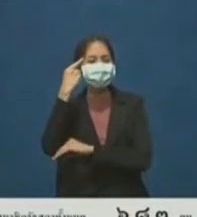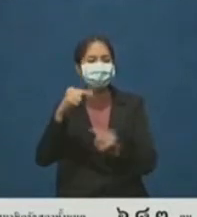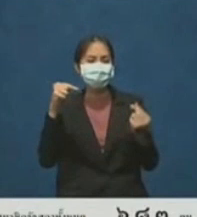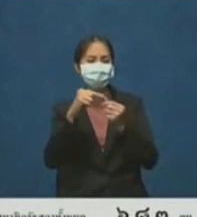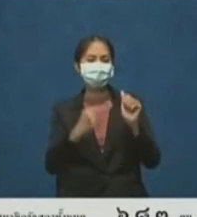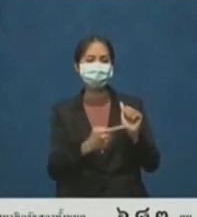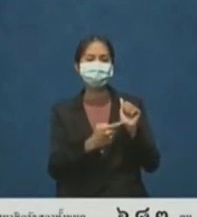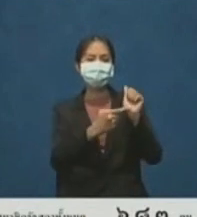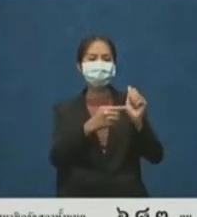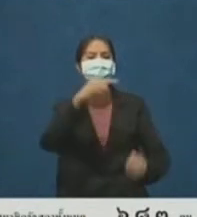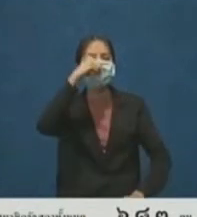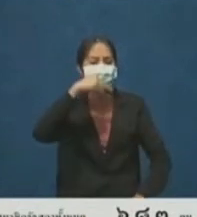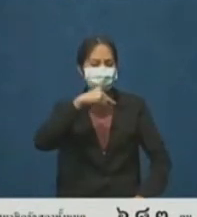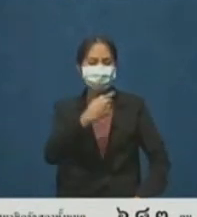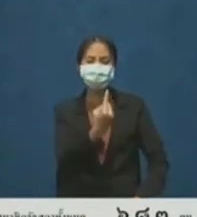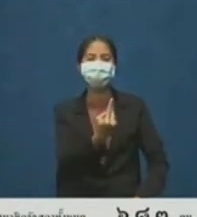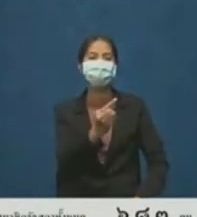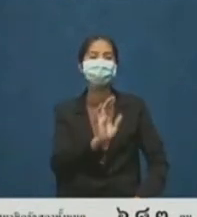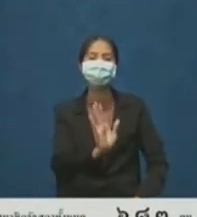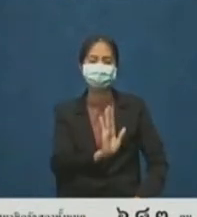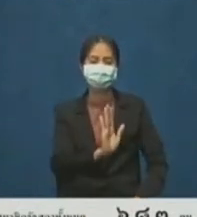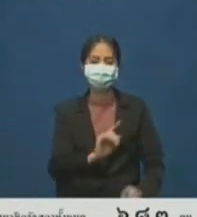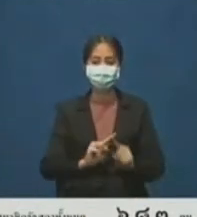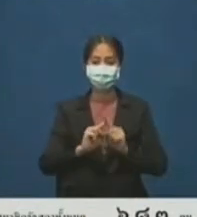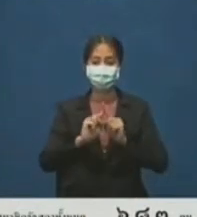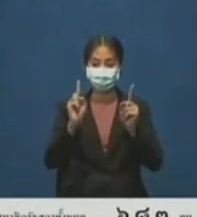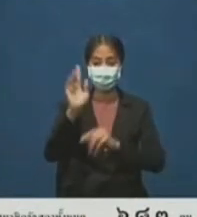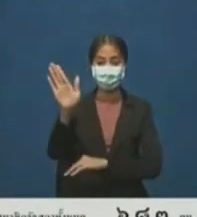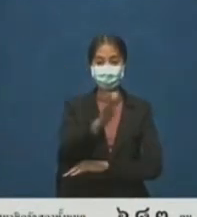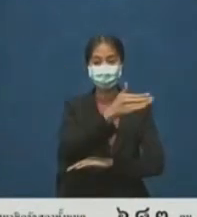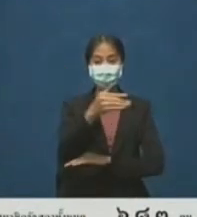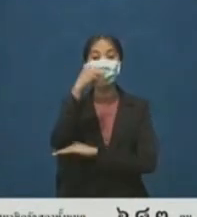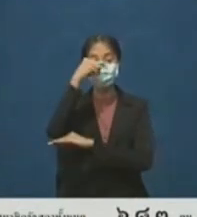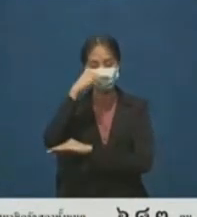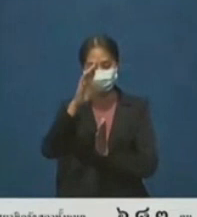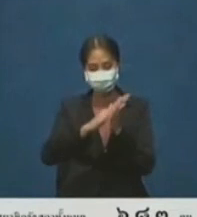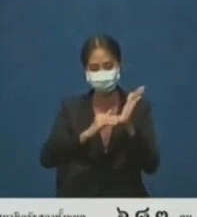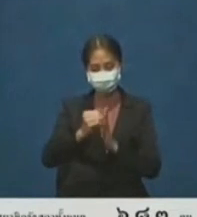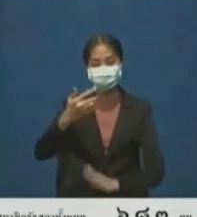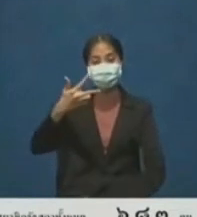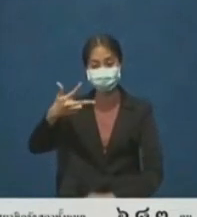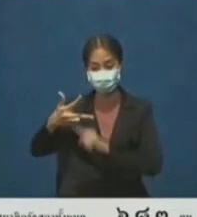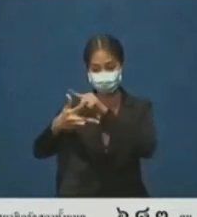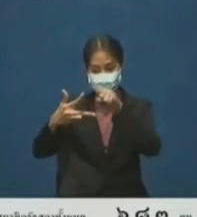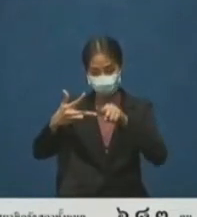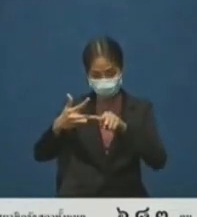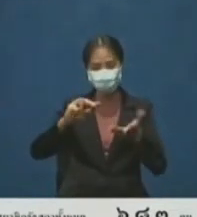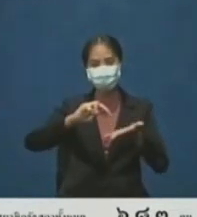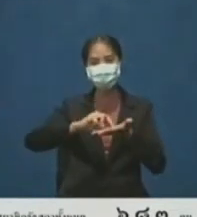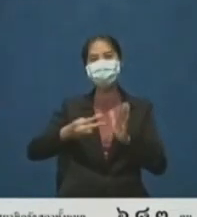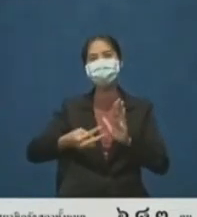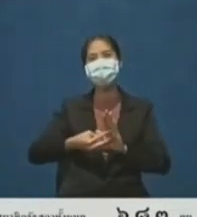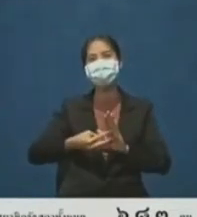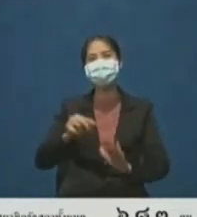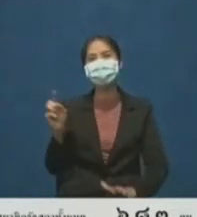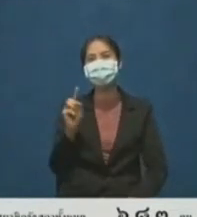ไม่ใช่เพียงแสดงให้เห็นถึงสัญลักษณ์ของความเป็นชาติไทยเท่านั้นแต่ธงชาติไทยสามสีแสดง